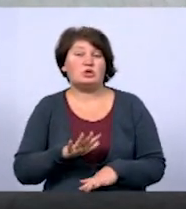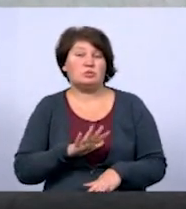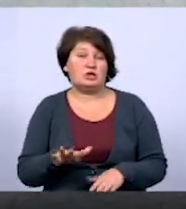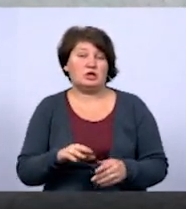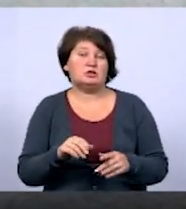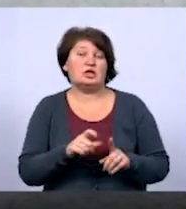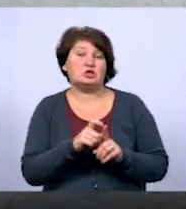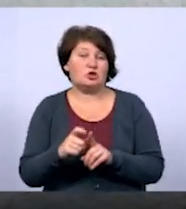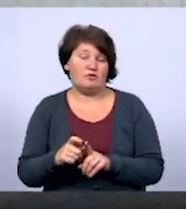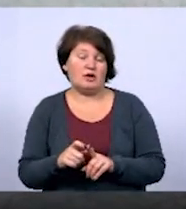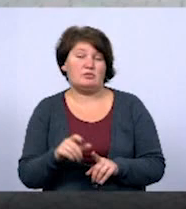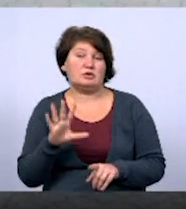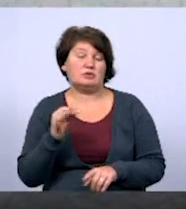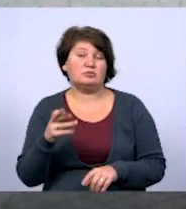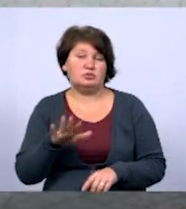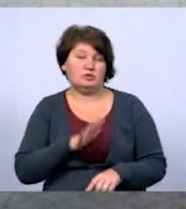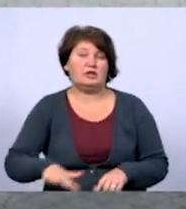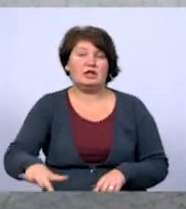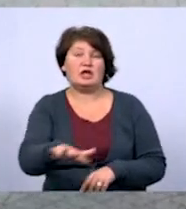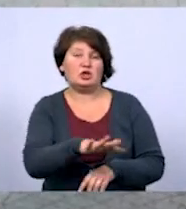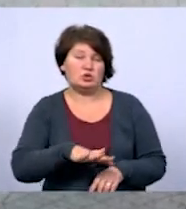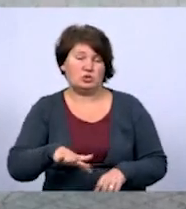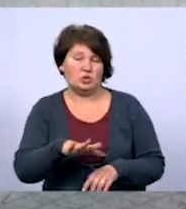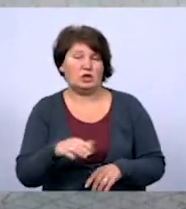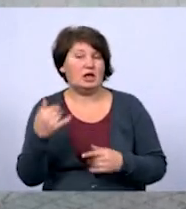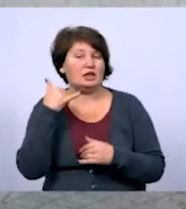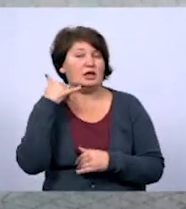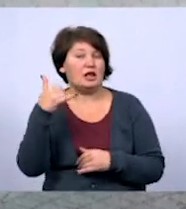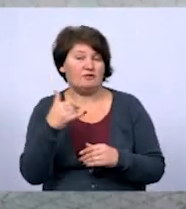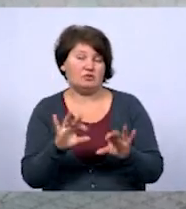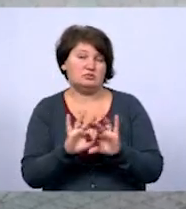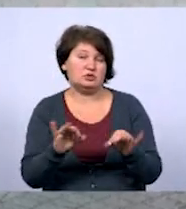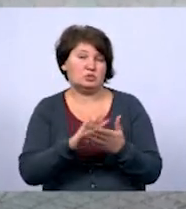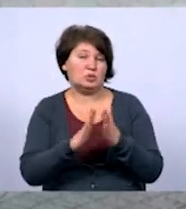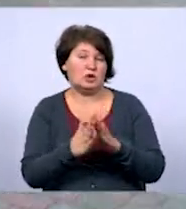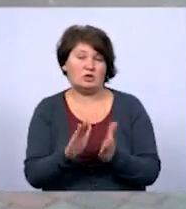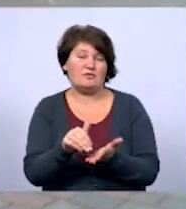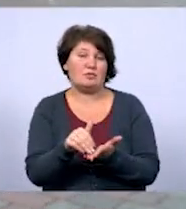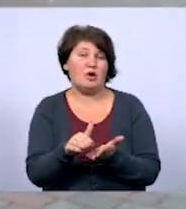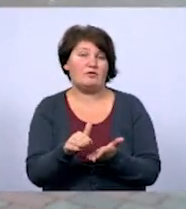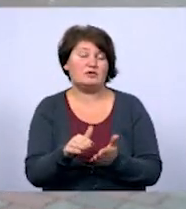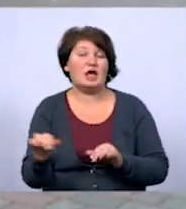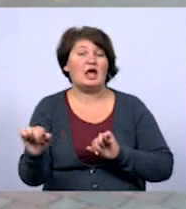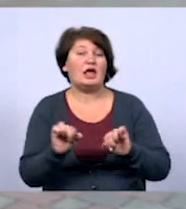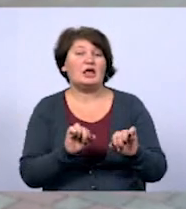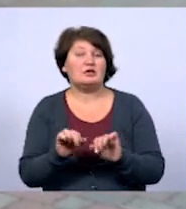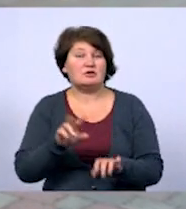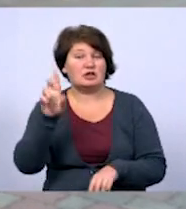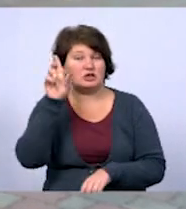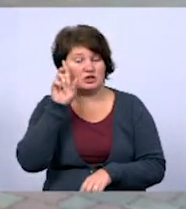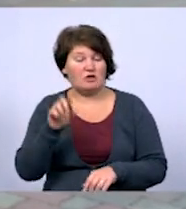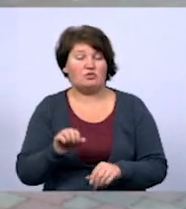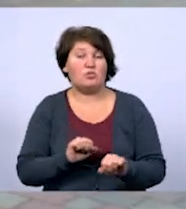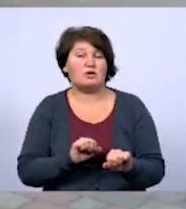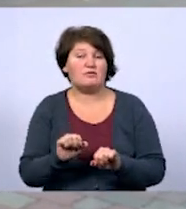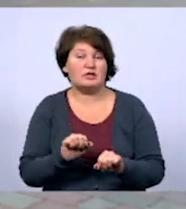він знаходився на території резиденції. Телефоном коментувати ситуацію Ігор Капій відмовився. Керівник державного управління справами